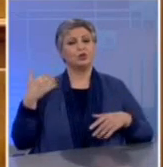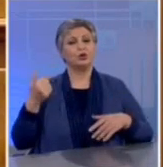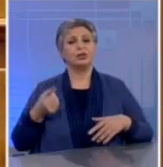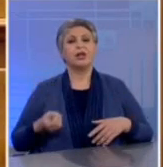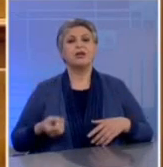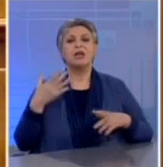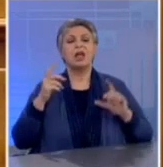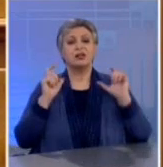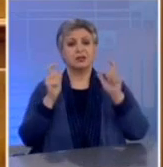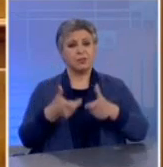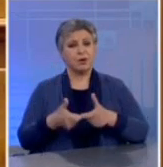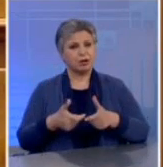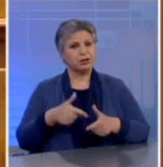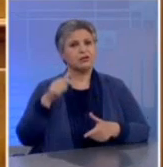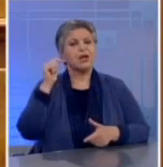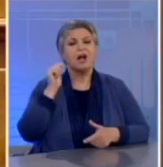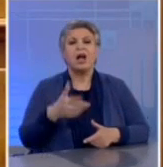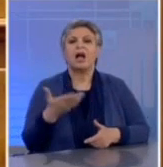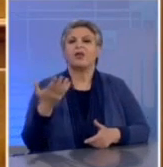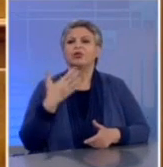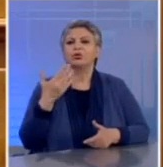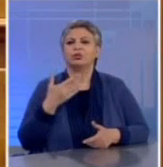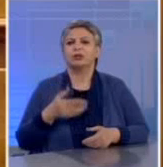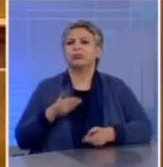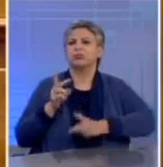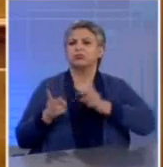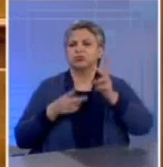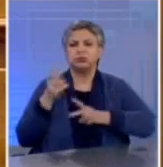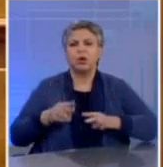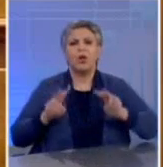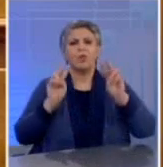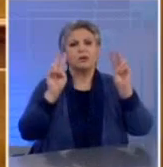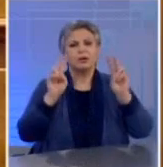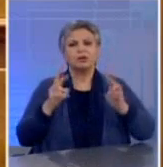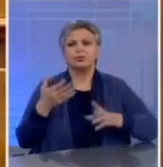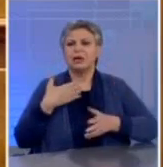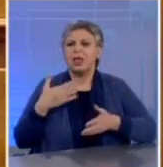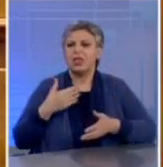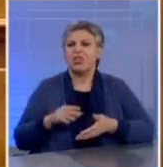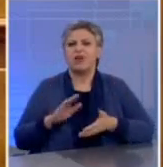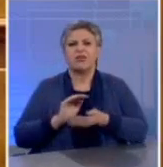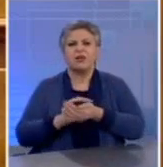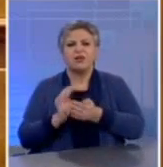από μαχητής κατά του κράτους του ΠΑΣΟΚ και της διαπλοκής και της διαφθοράς, έγινε συνέτερος.